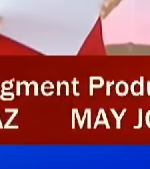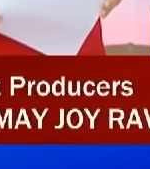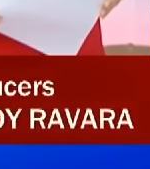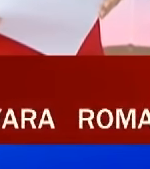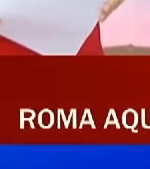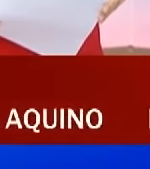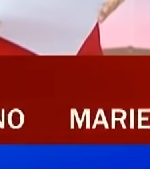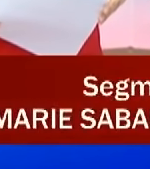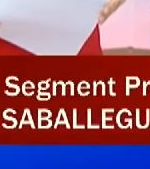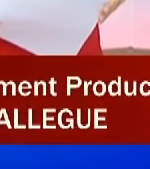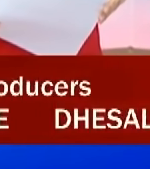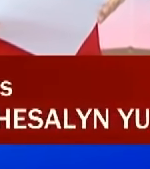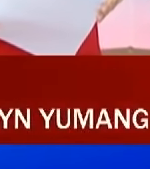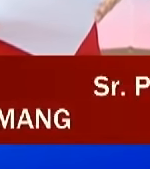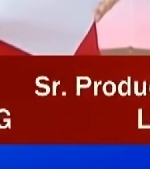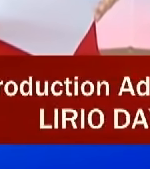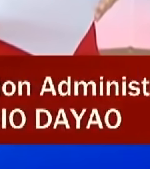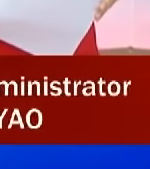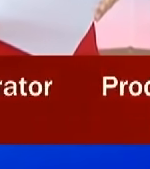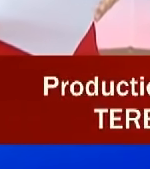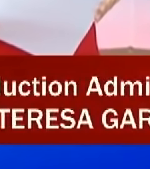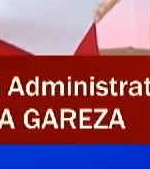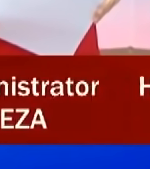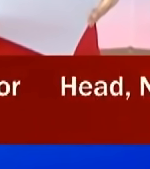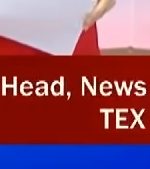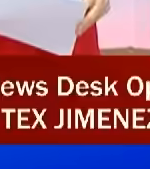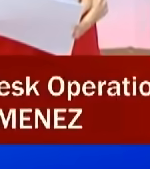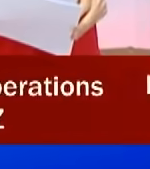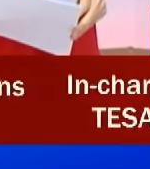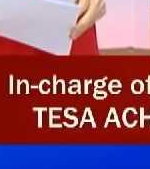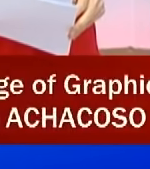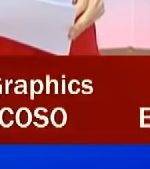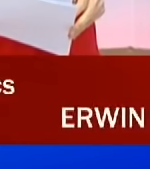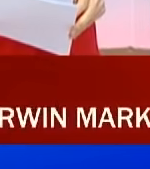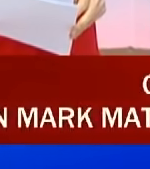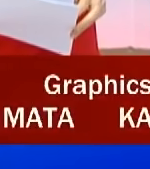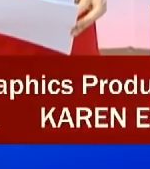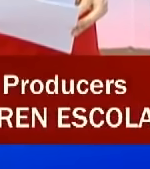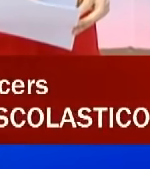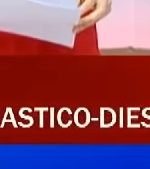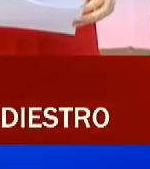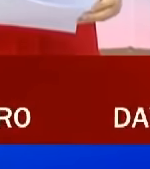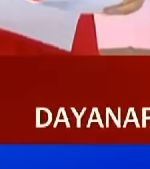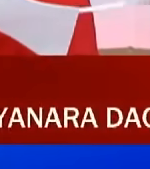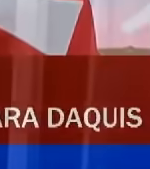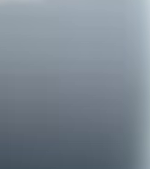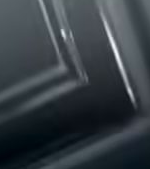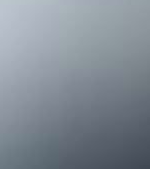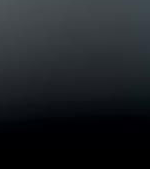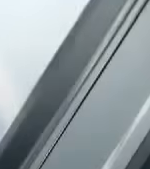totoo lamang. At dahil hindi natutulog ang balita, nakatutok kami 24 oras.